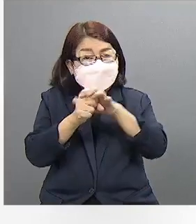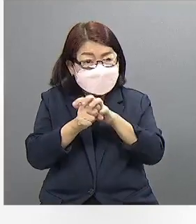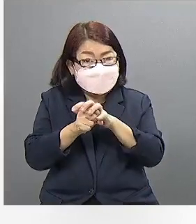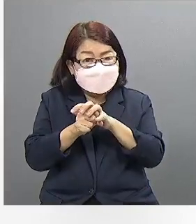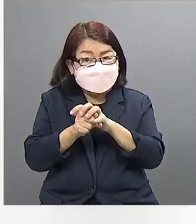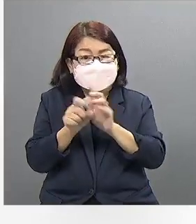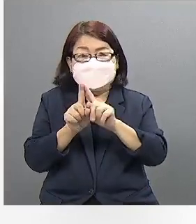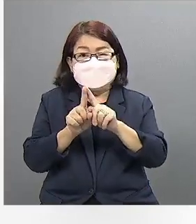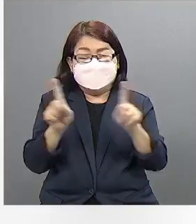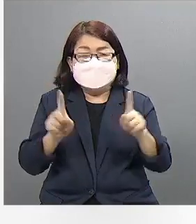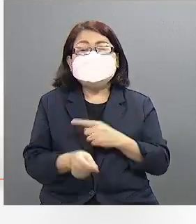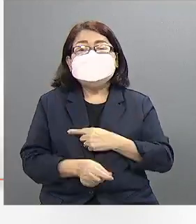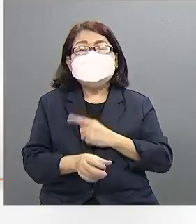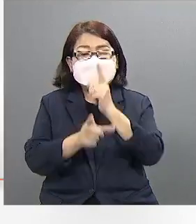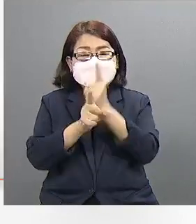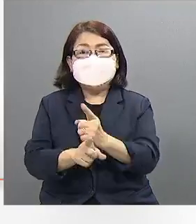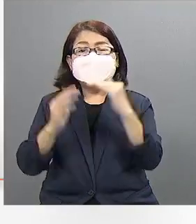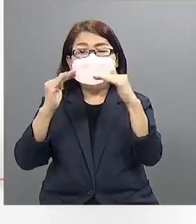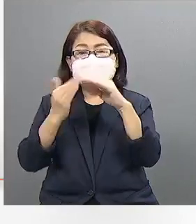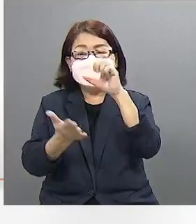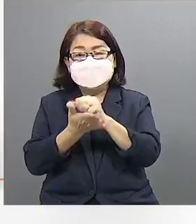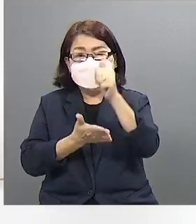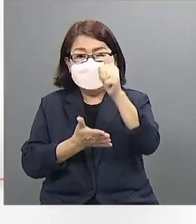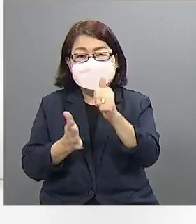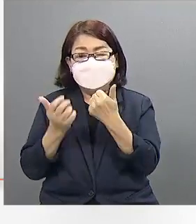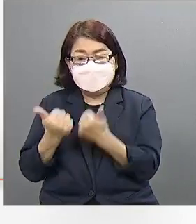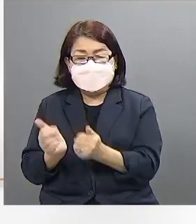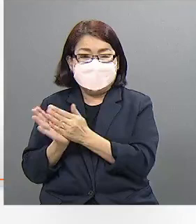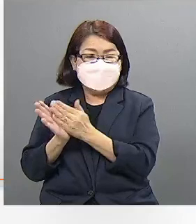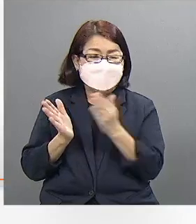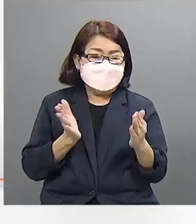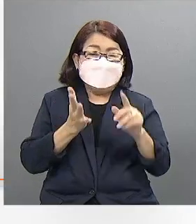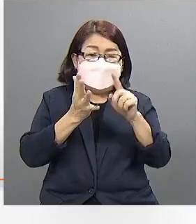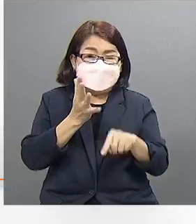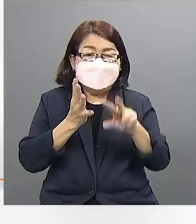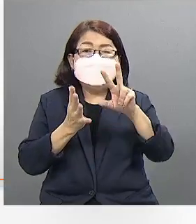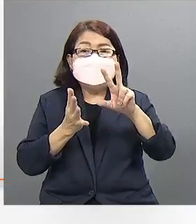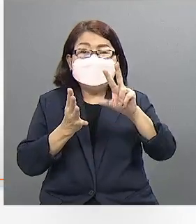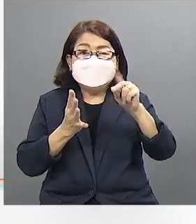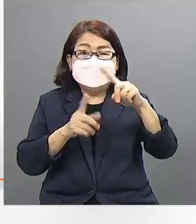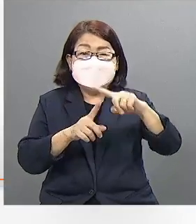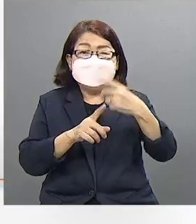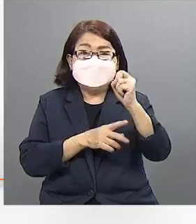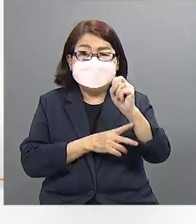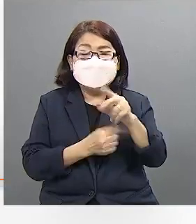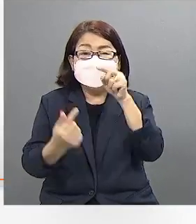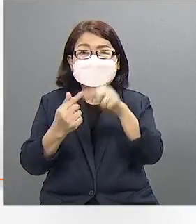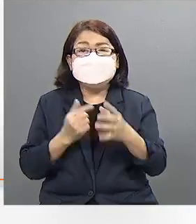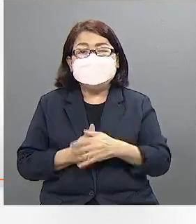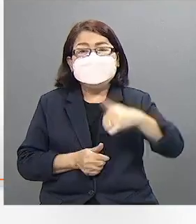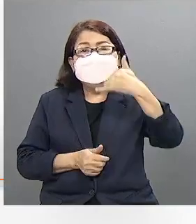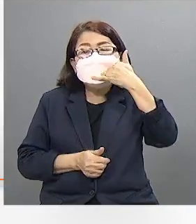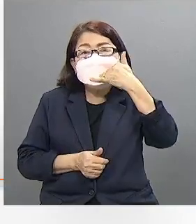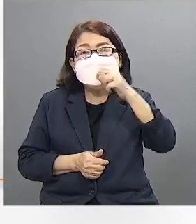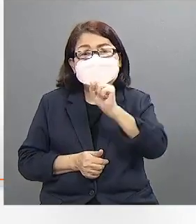งหน้าได้ตั้งแต่วันนี้ไปจนถึง31ธันวาคมนี้นะคะผ่าน4ช่องทางหลักค่ะคือสายด่วนสปสช.ที่หมายเลข